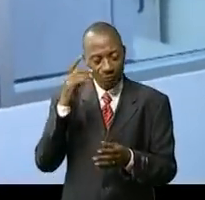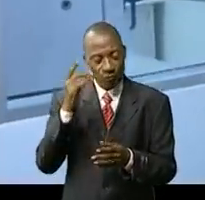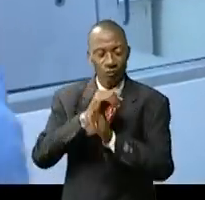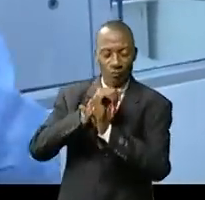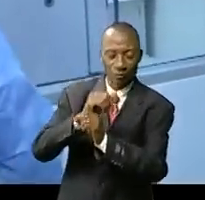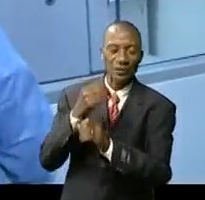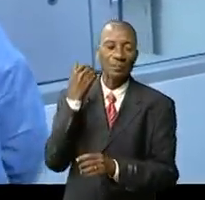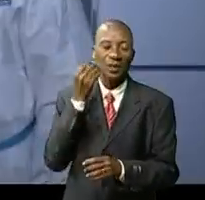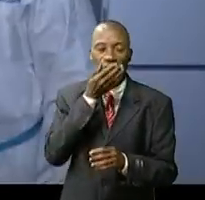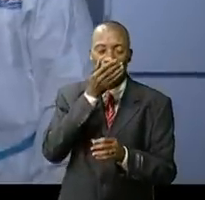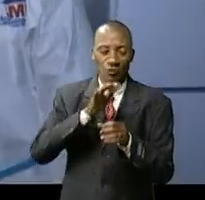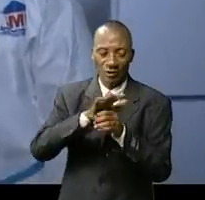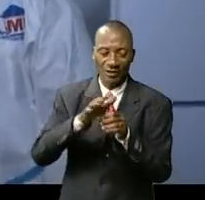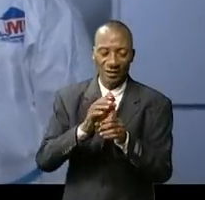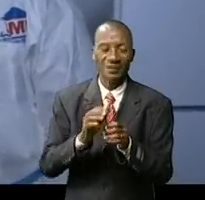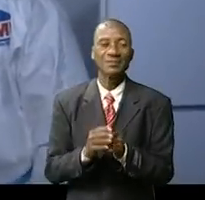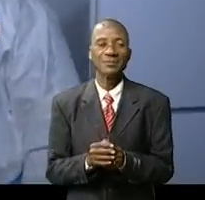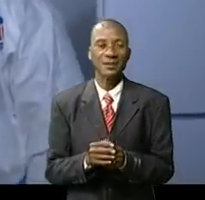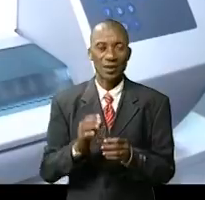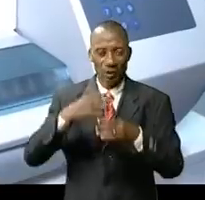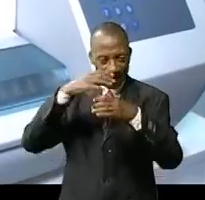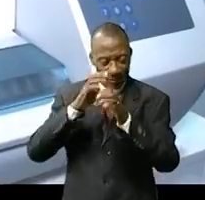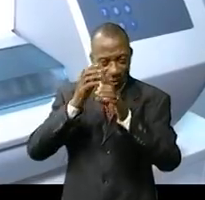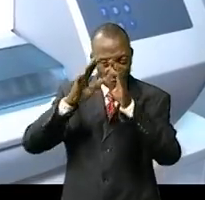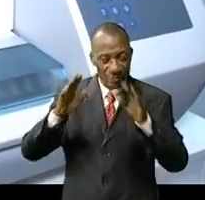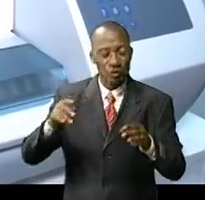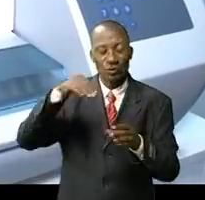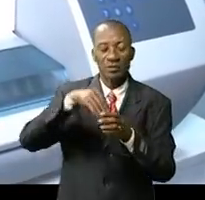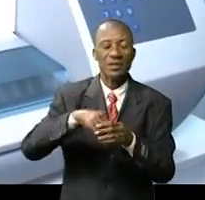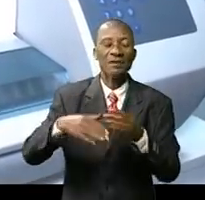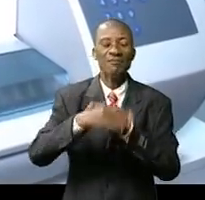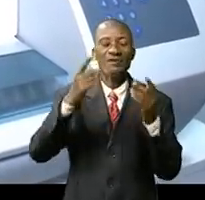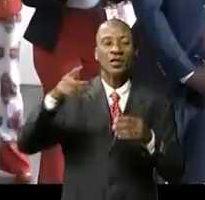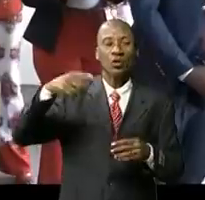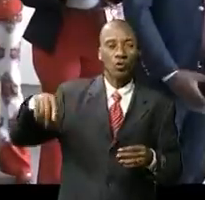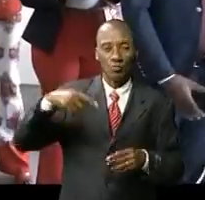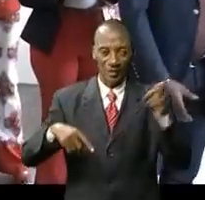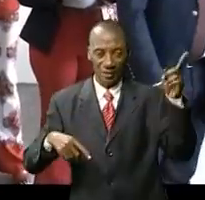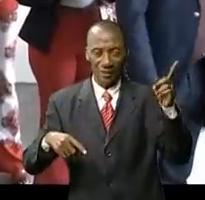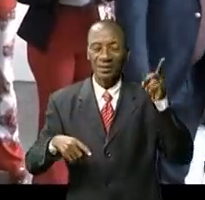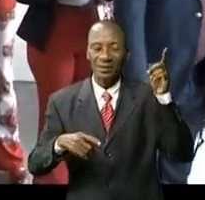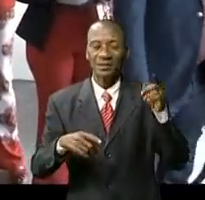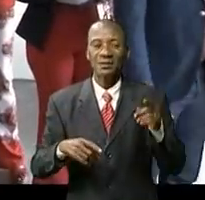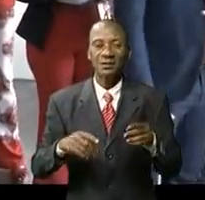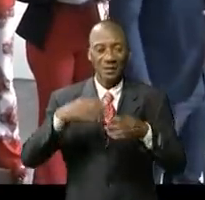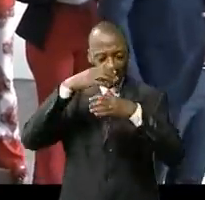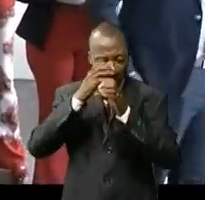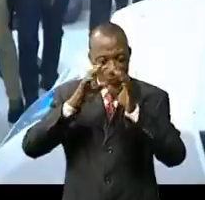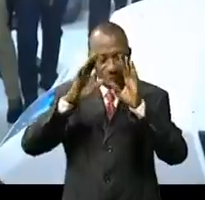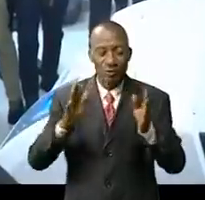Ce laboratoire, situé dans la commune de La Gombe, existe depuis 10 ans. Il offre au public un centre de test